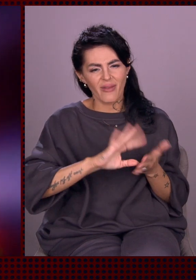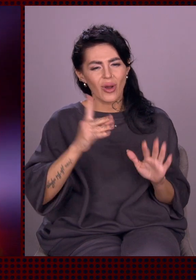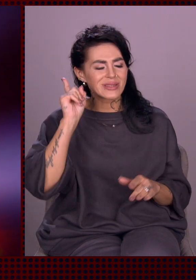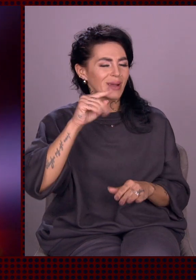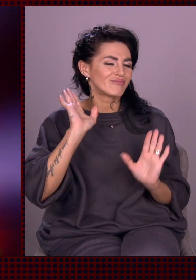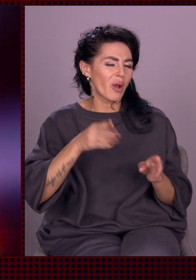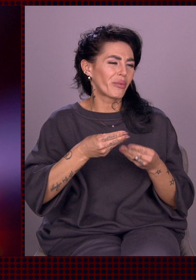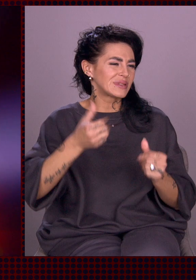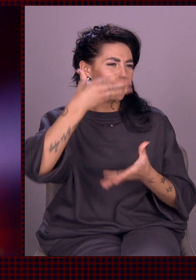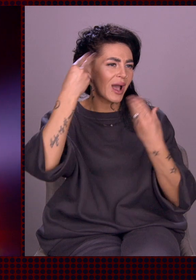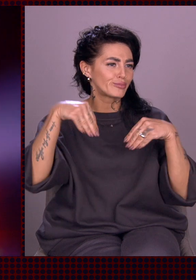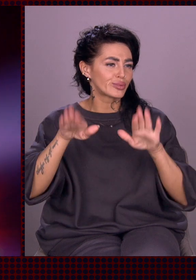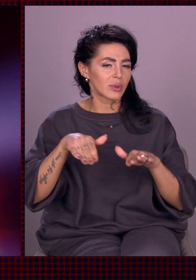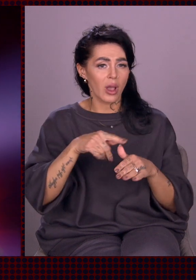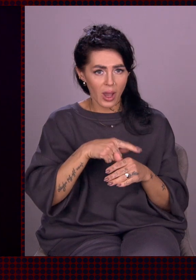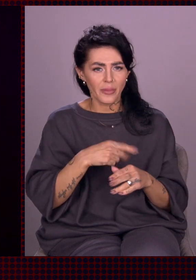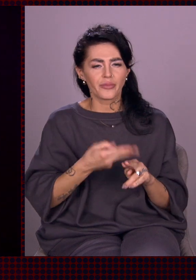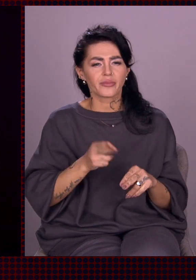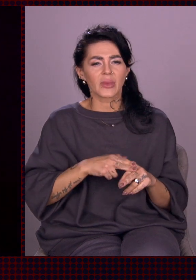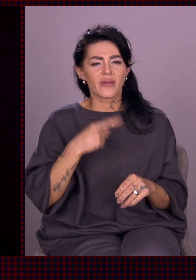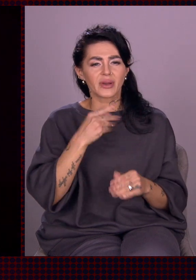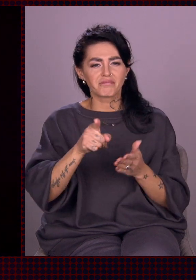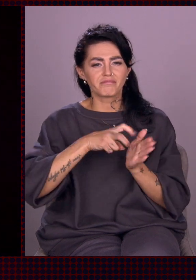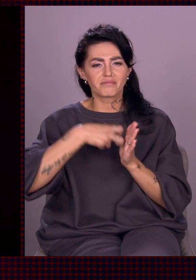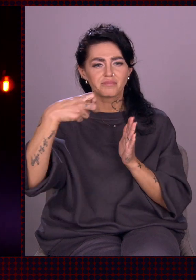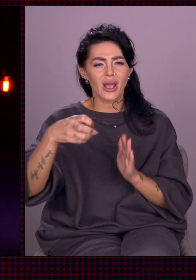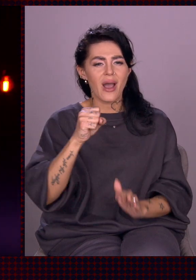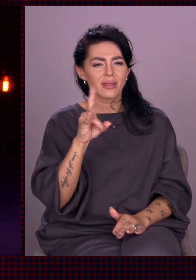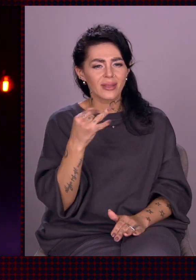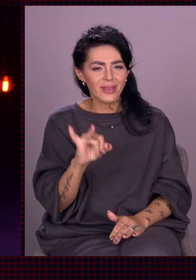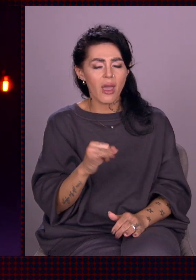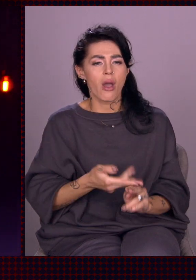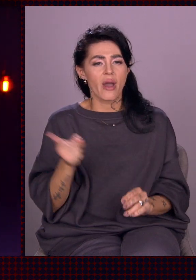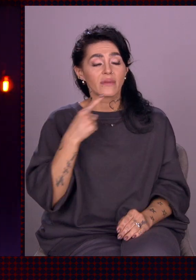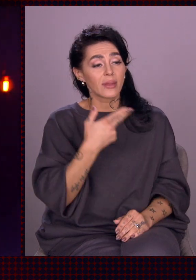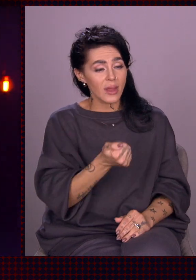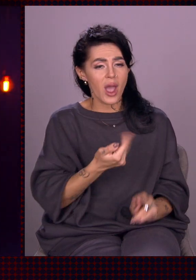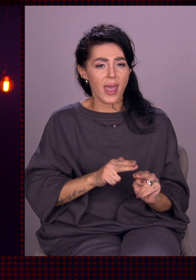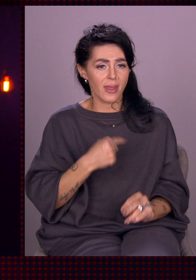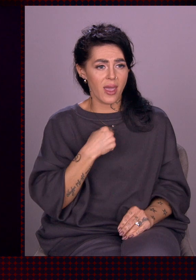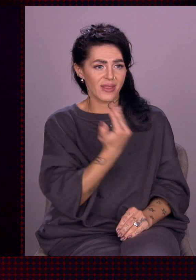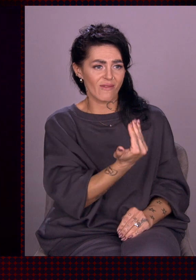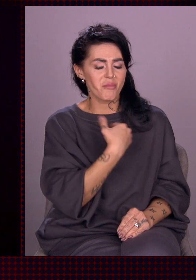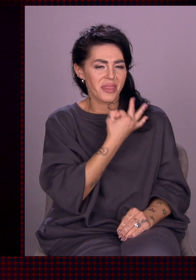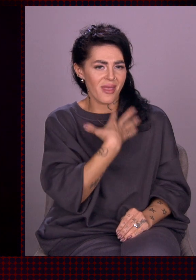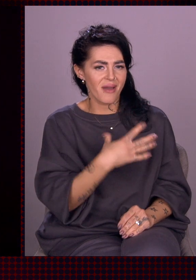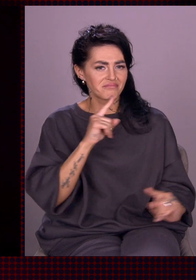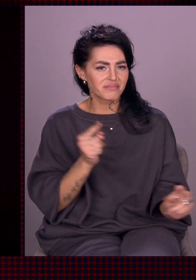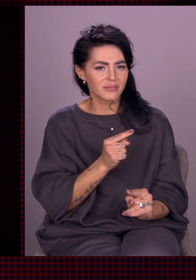Пишу: «Андрій, привіт, це Іван Серкевич». Він мені пише: «Привіт, козак, це Кузьма, твій шанувальник».